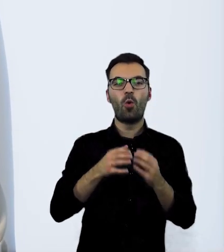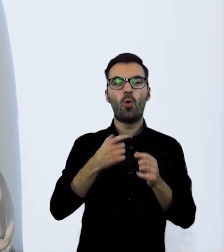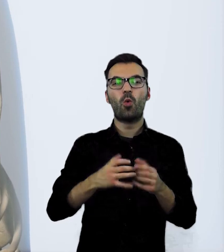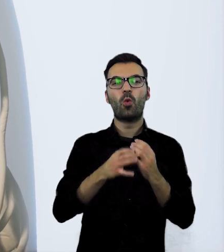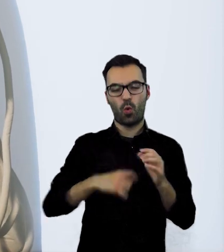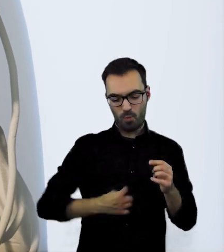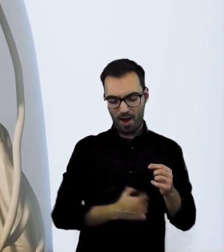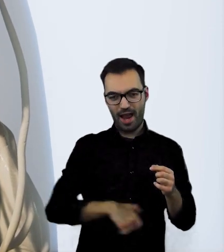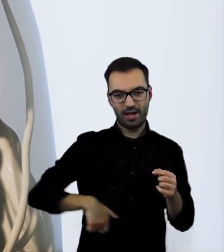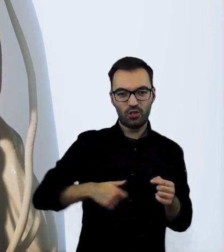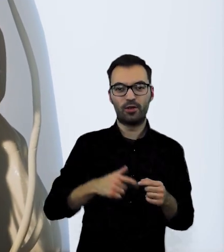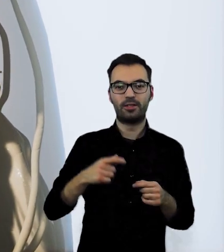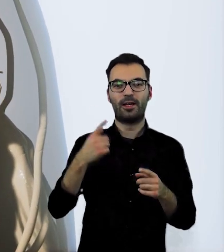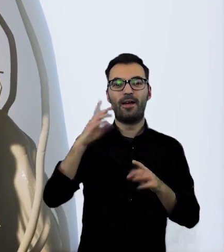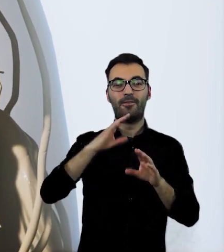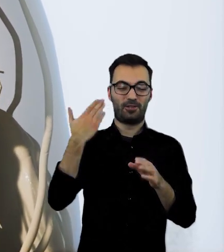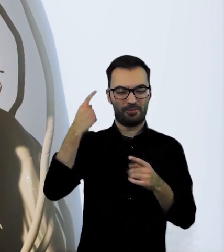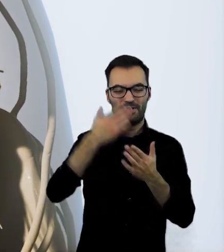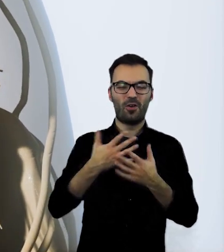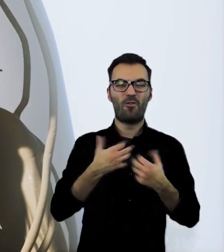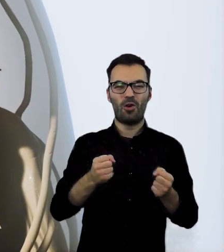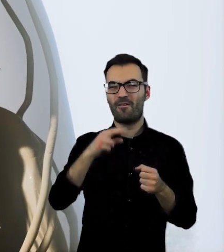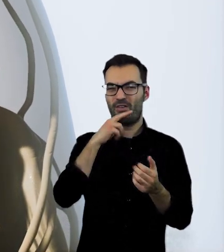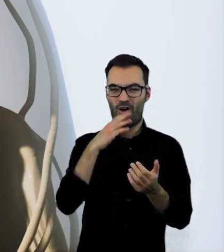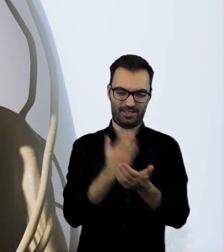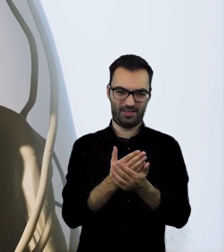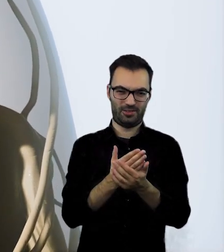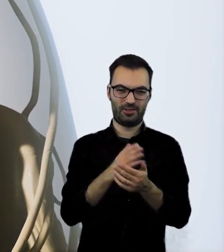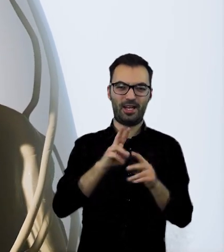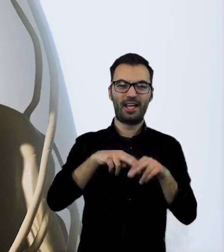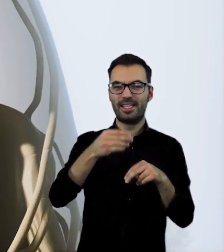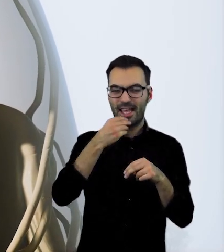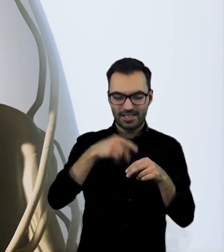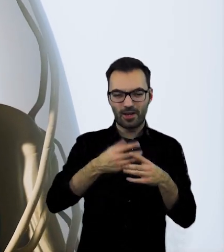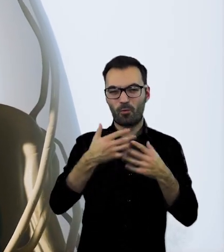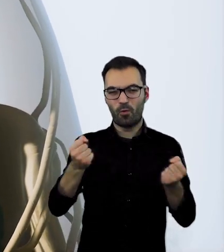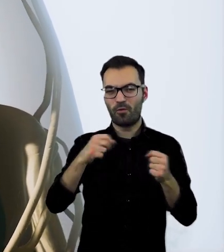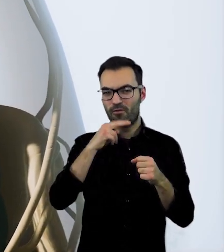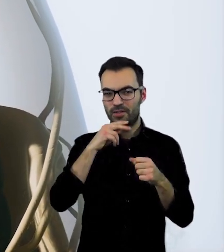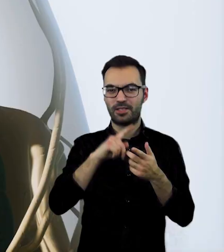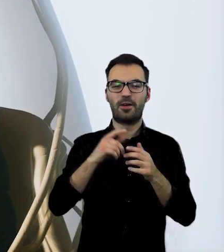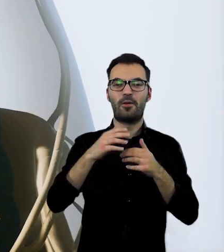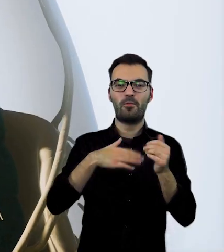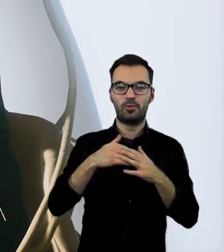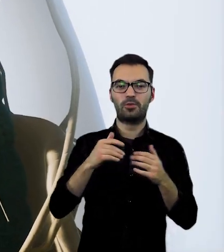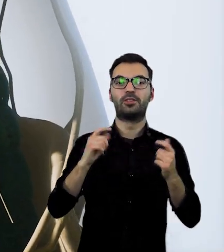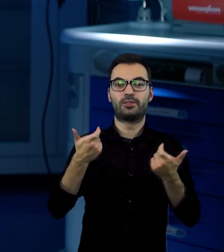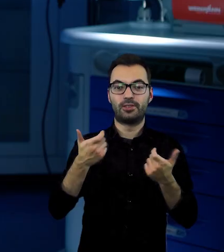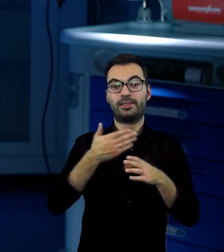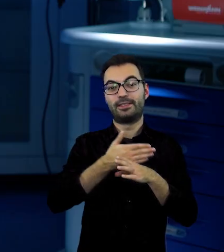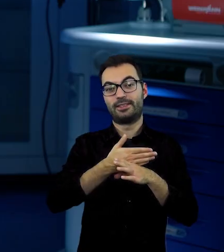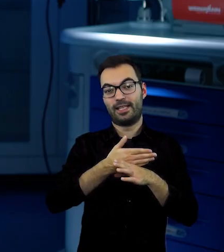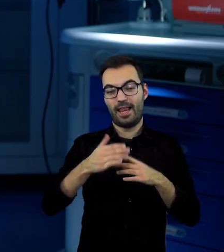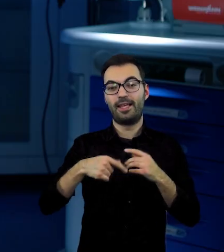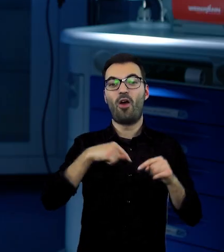Podobnie zmieniło się nasze myślenie o jelicie grubym. Kiedyś uważano, że zachodzi w nim tylko i wyłącznie wchłanianie wody zawartej w